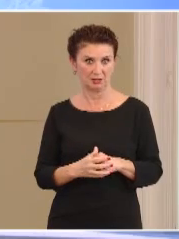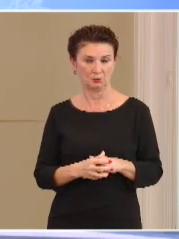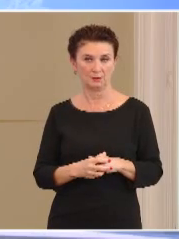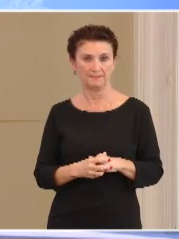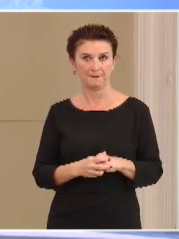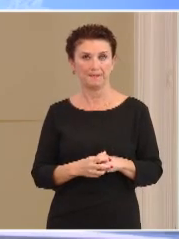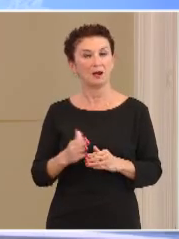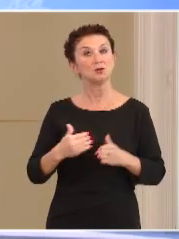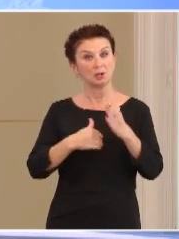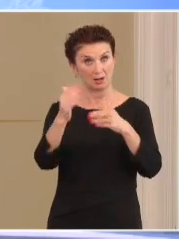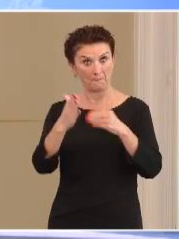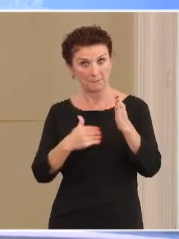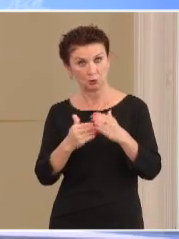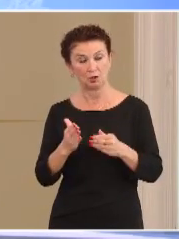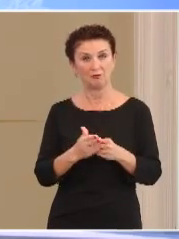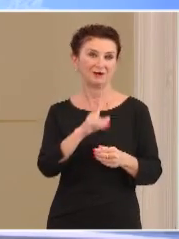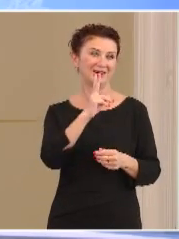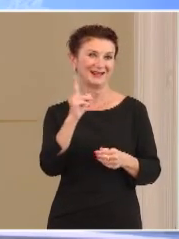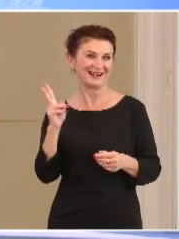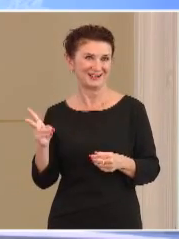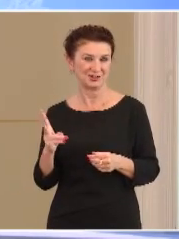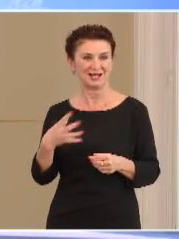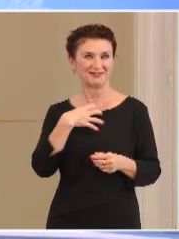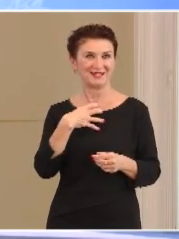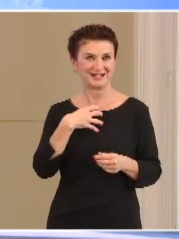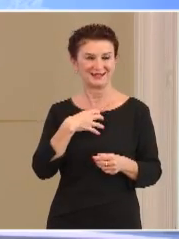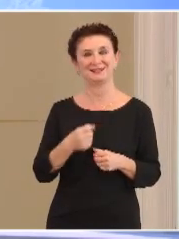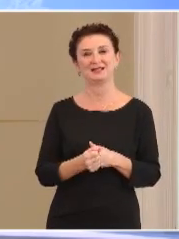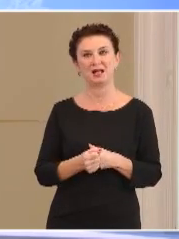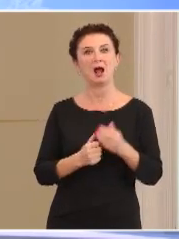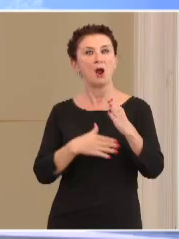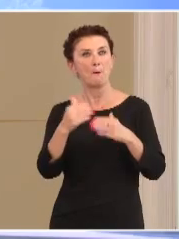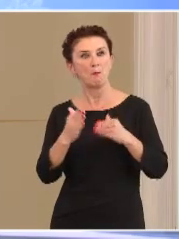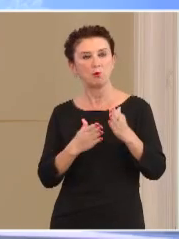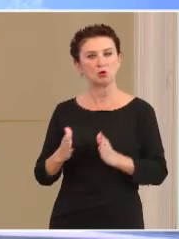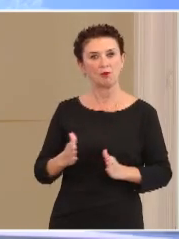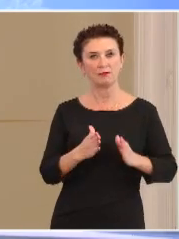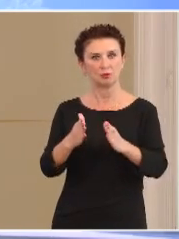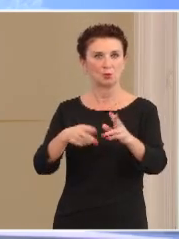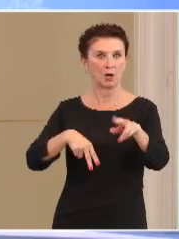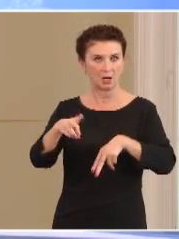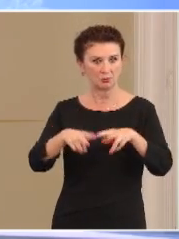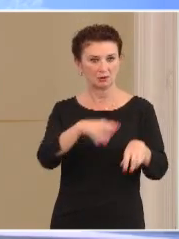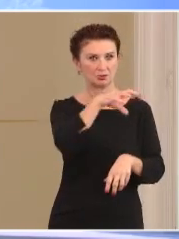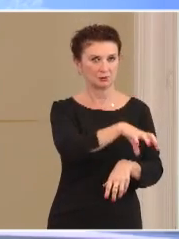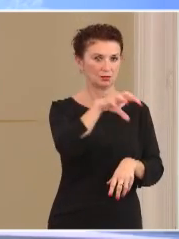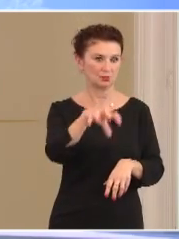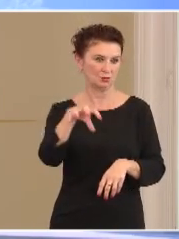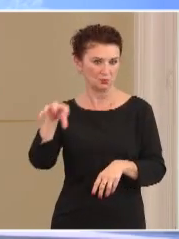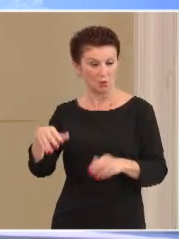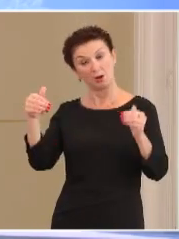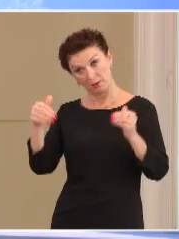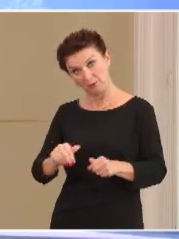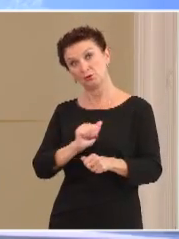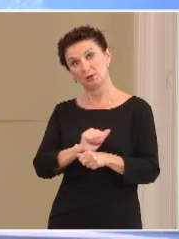poszczególnych oddziałów Generalnej Dyrekcji Dróg Krajowych i Autostrad. I w tym zakresie można mówić, że pewien rodzaj konkurencji